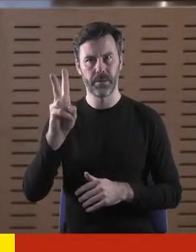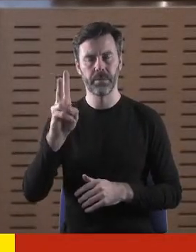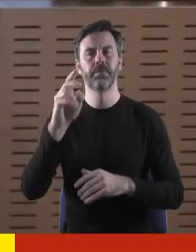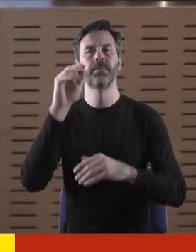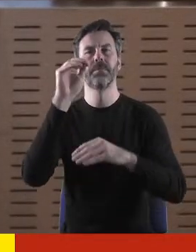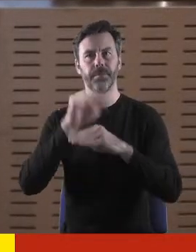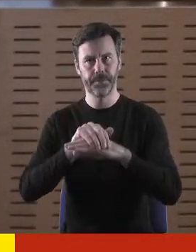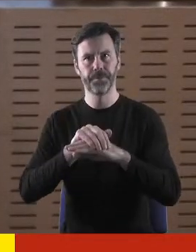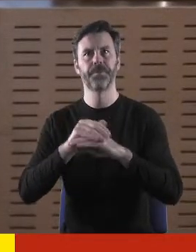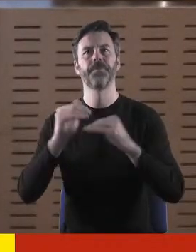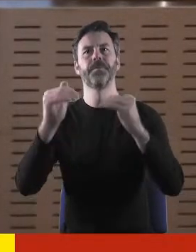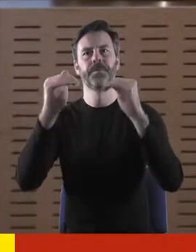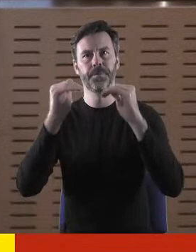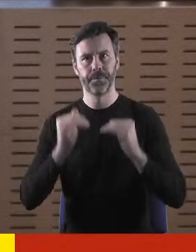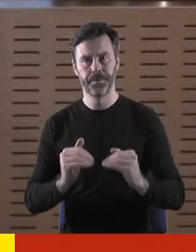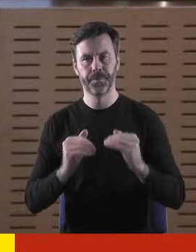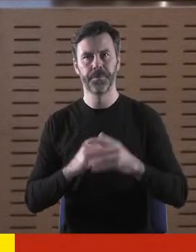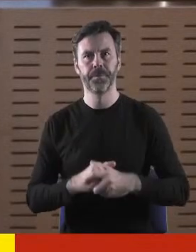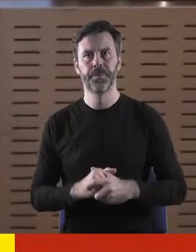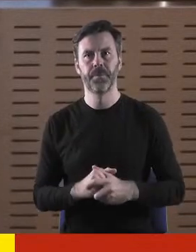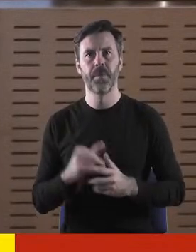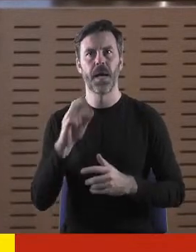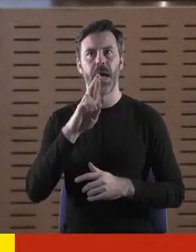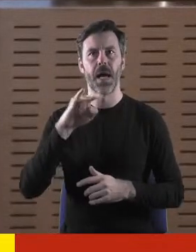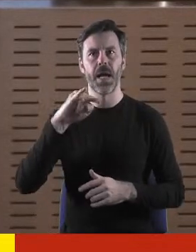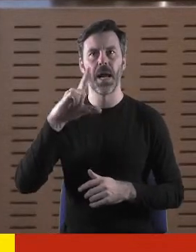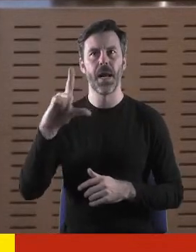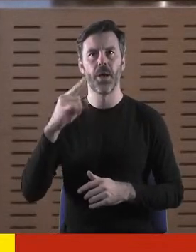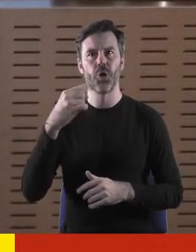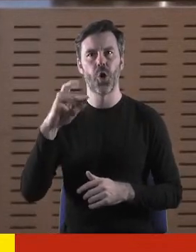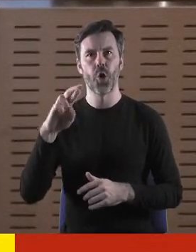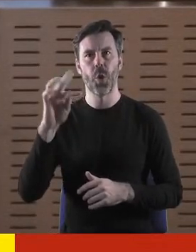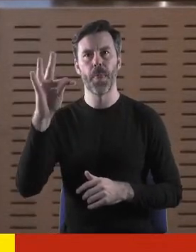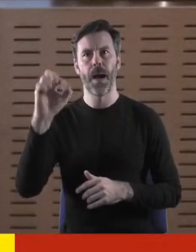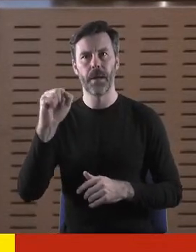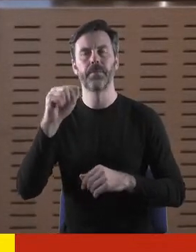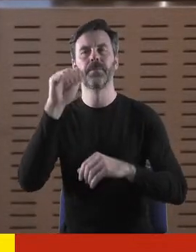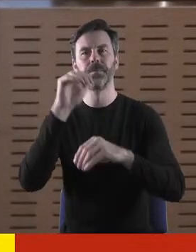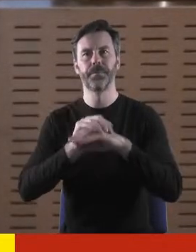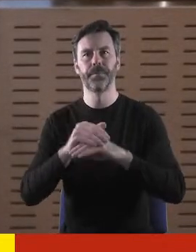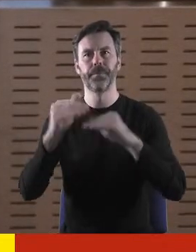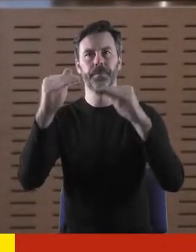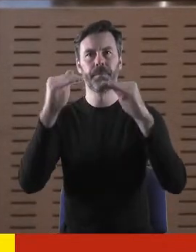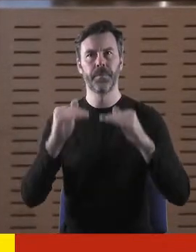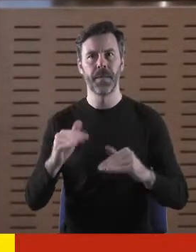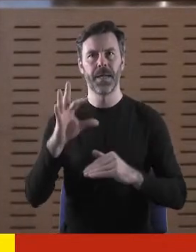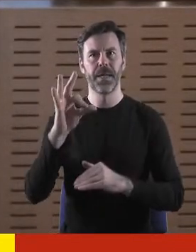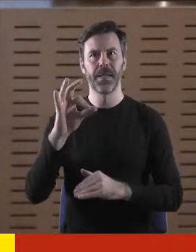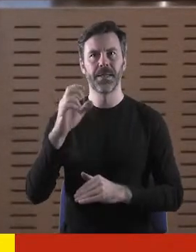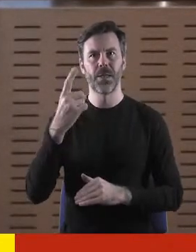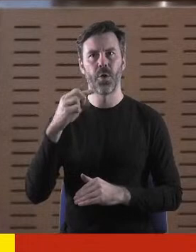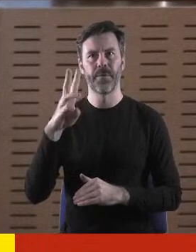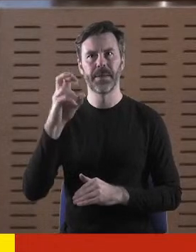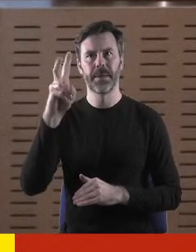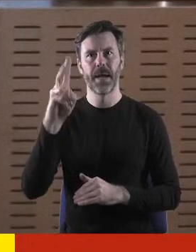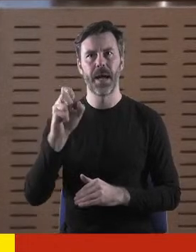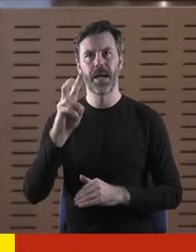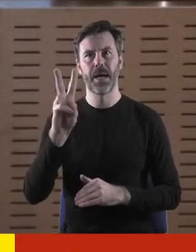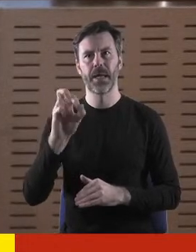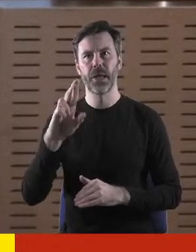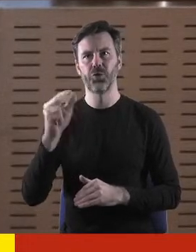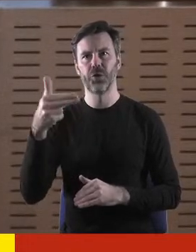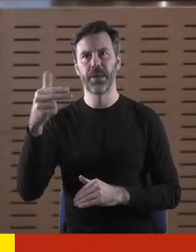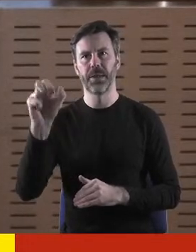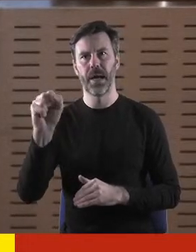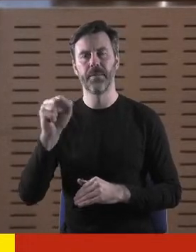za. Pani radna Dorota Ryl. Jestem za. Pani radna Katarzyna Sadowska. Jestem za. Pani